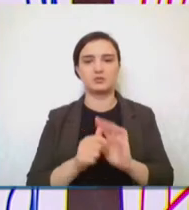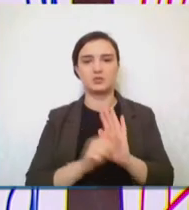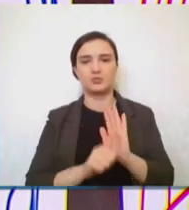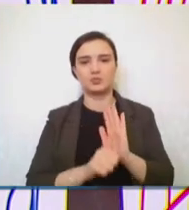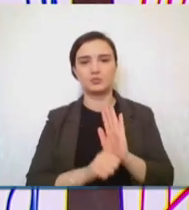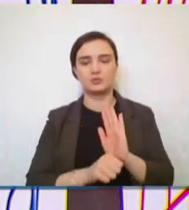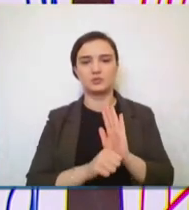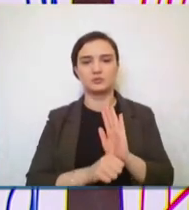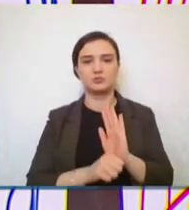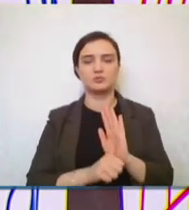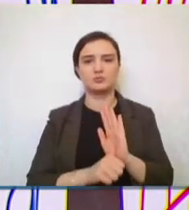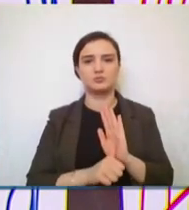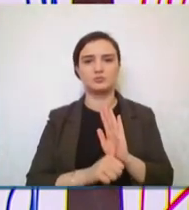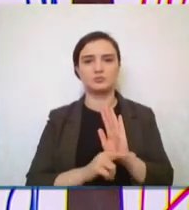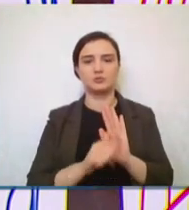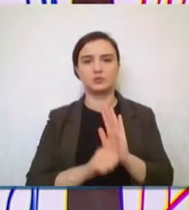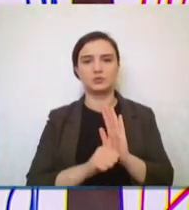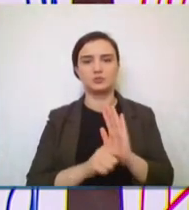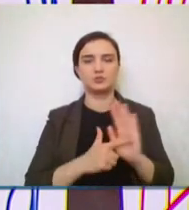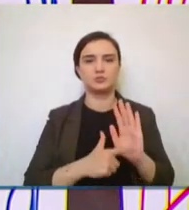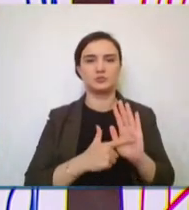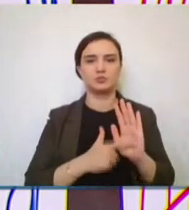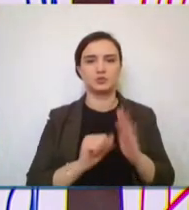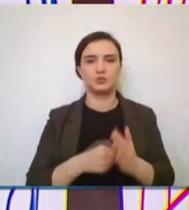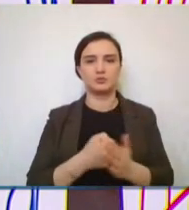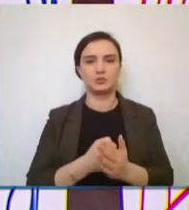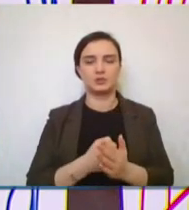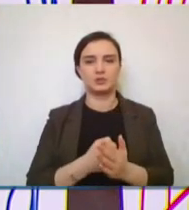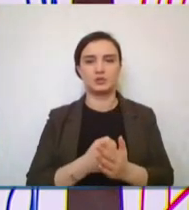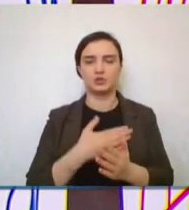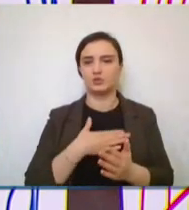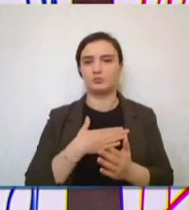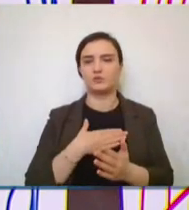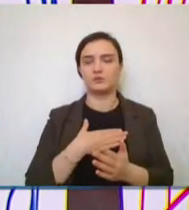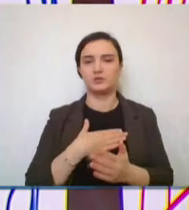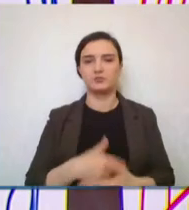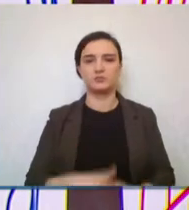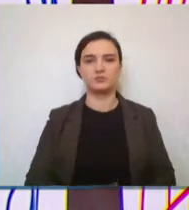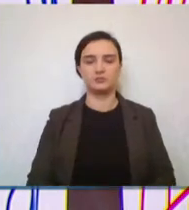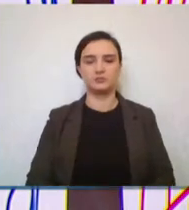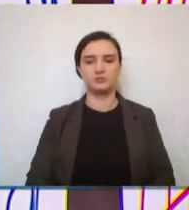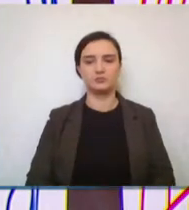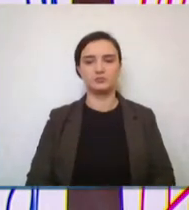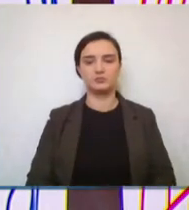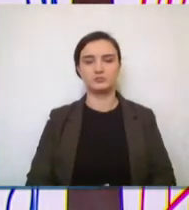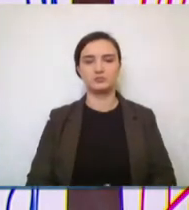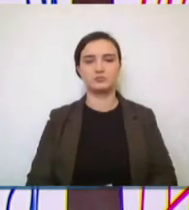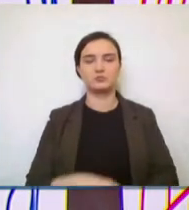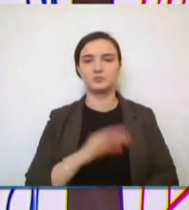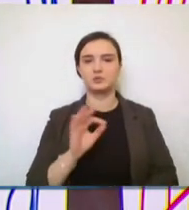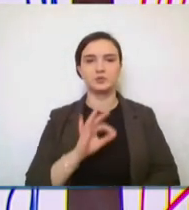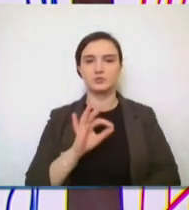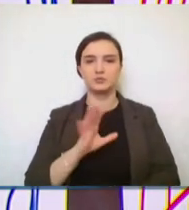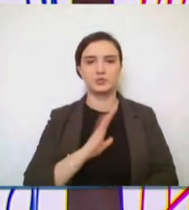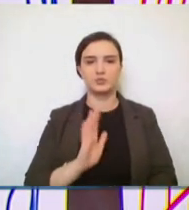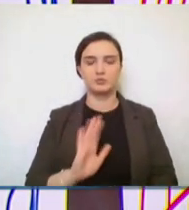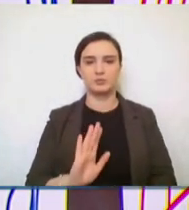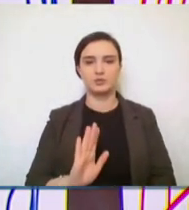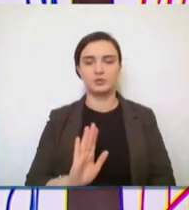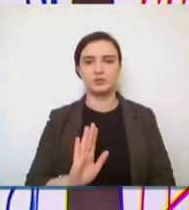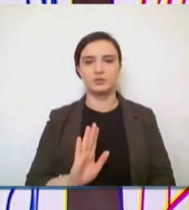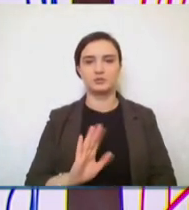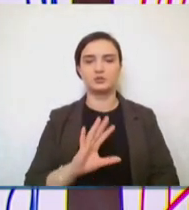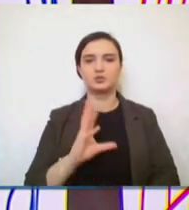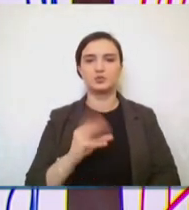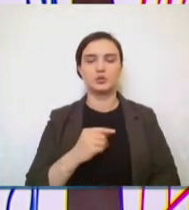60-დან 70-მდე, რაც შემთთვის ეს, რა ვიცი, არასოდეს არ ყოფილა. ისე ზოგადად არ